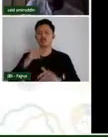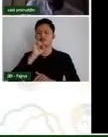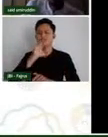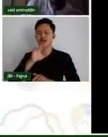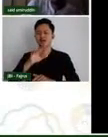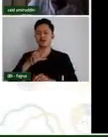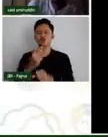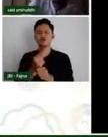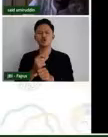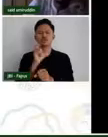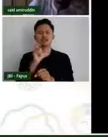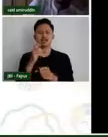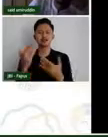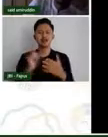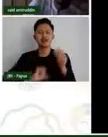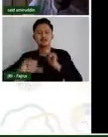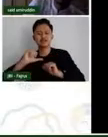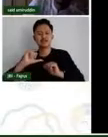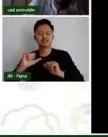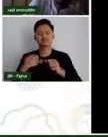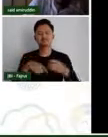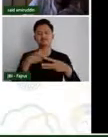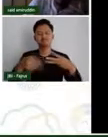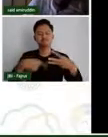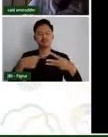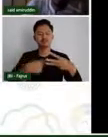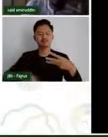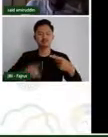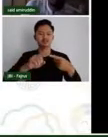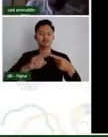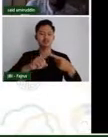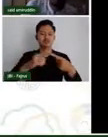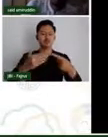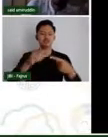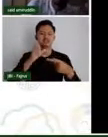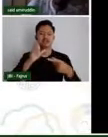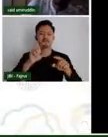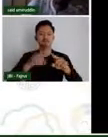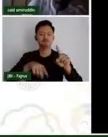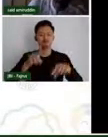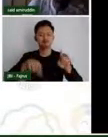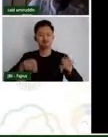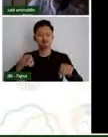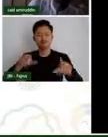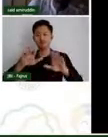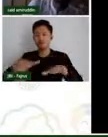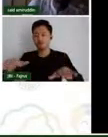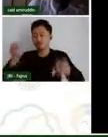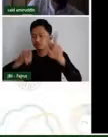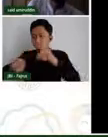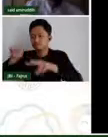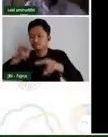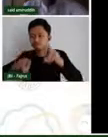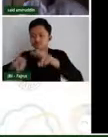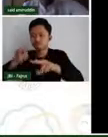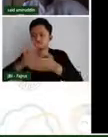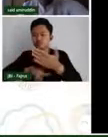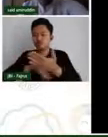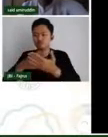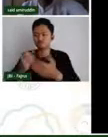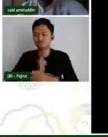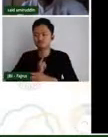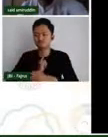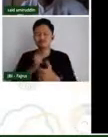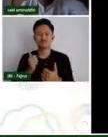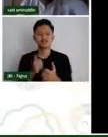beberapa kegiatan, bisa menggunakan beberapa kegiatan, yaitu beragam cara agar siswa dapat mengeksplorasi ke kurikulum. Jadi bisa kita